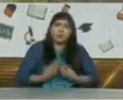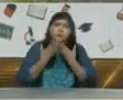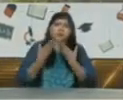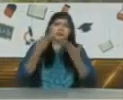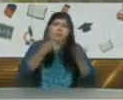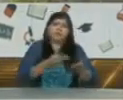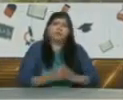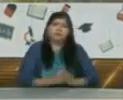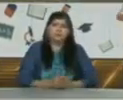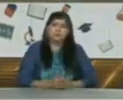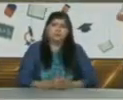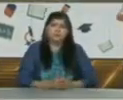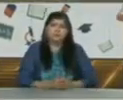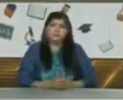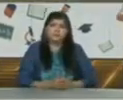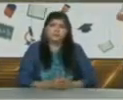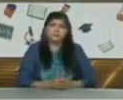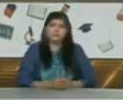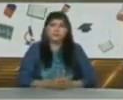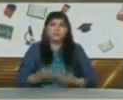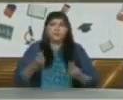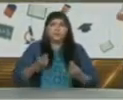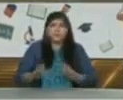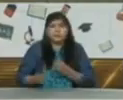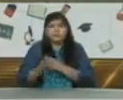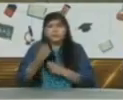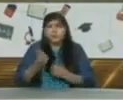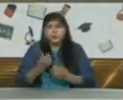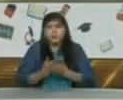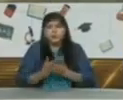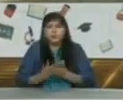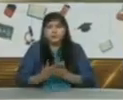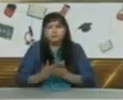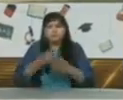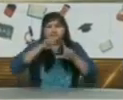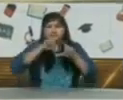हैं। थोड़ा भारी भरकम शब्द है